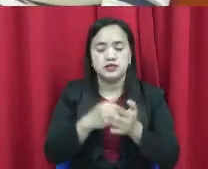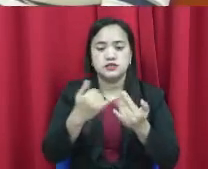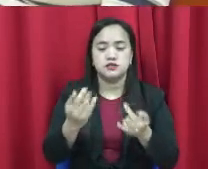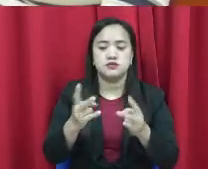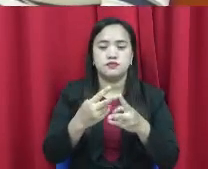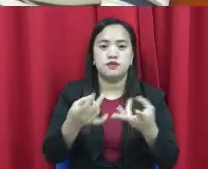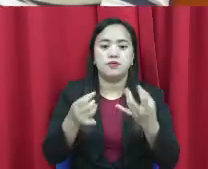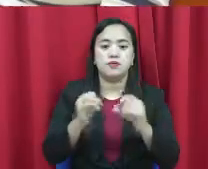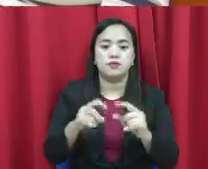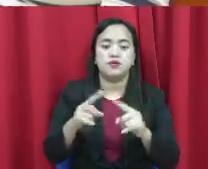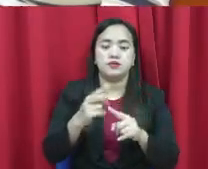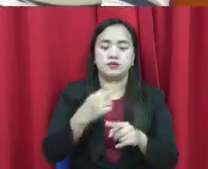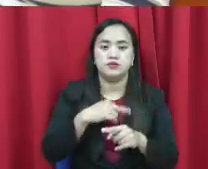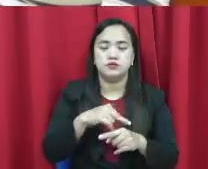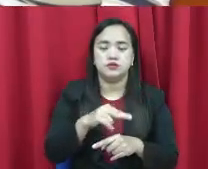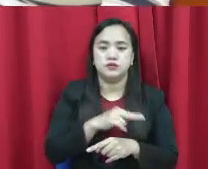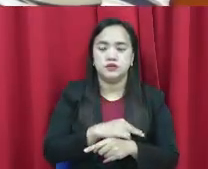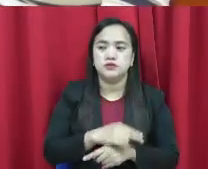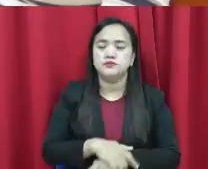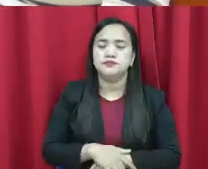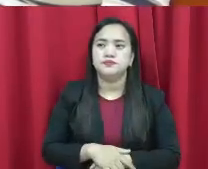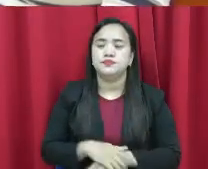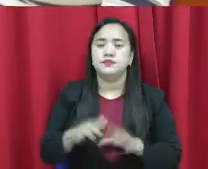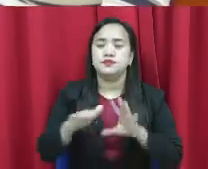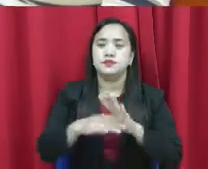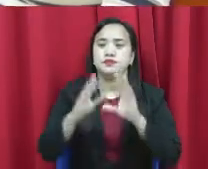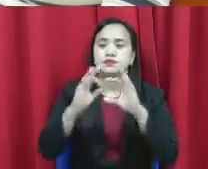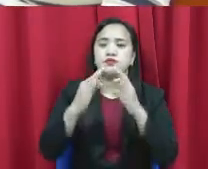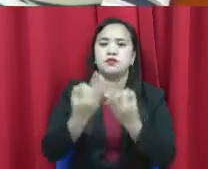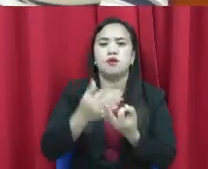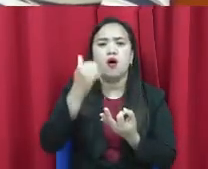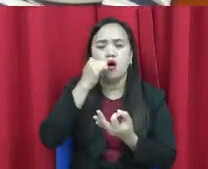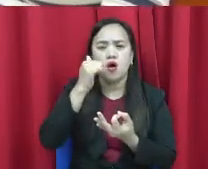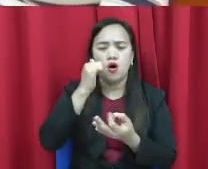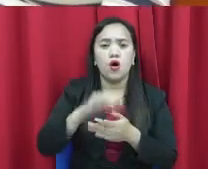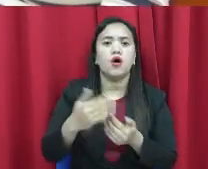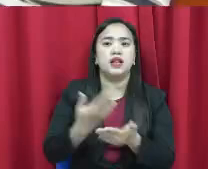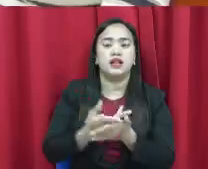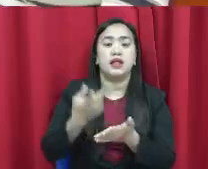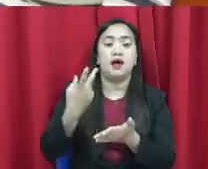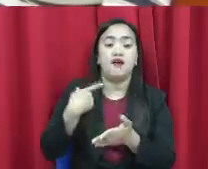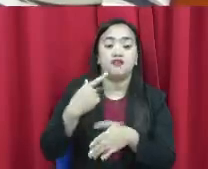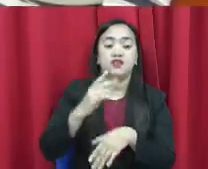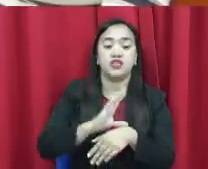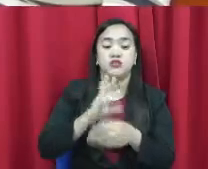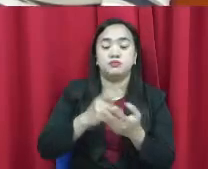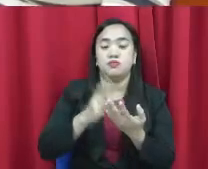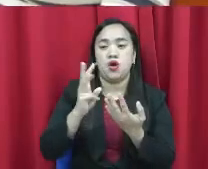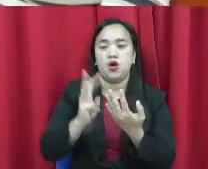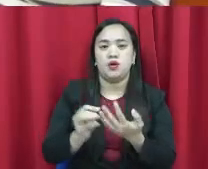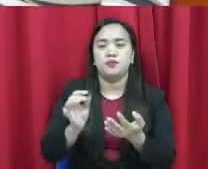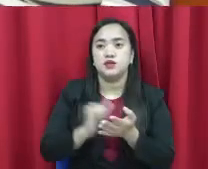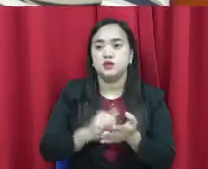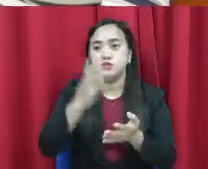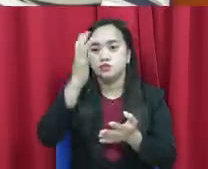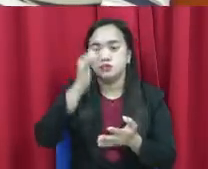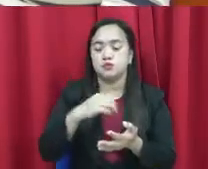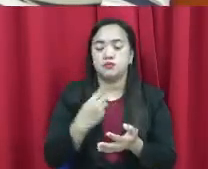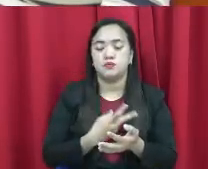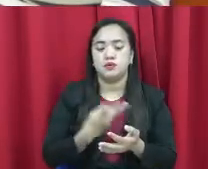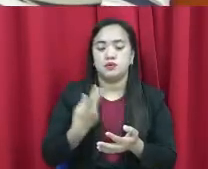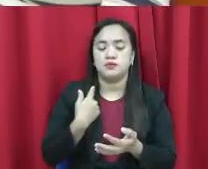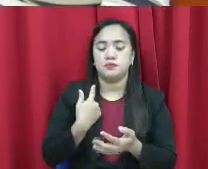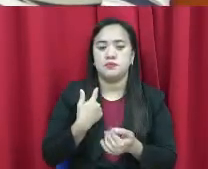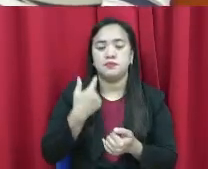atin sa sa pamilya ay lahat po may programa Kaya nga kung mayroon nga tayong men for Christ at nagkaroon ng